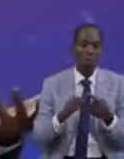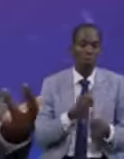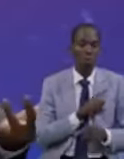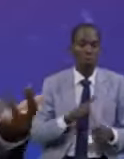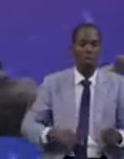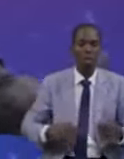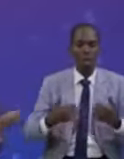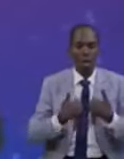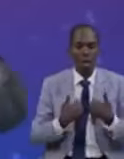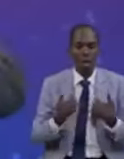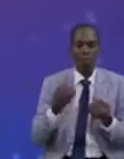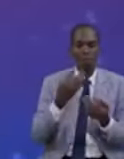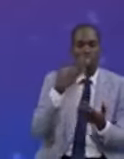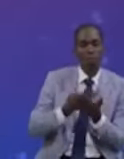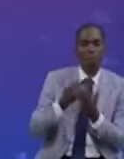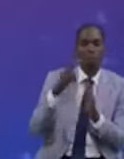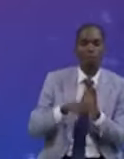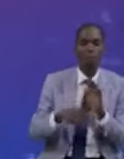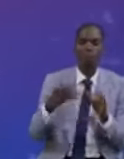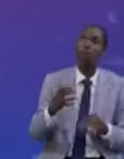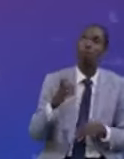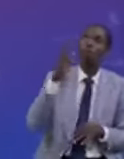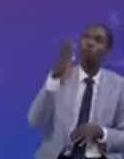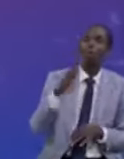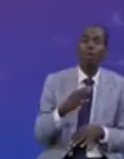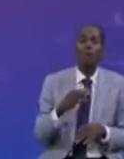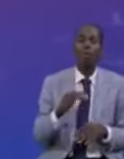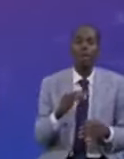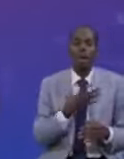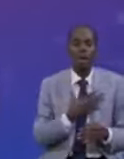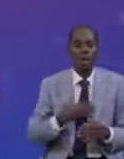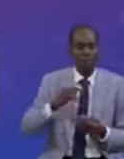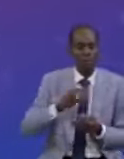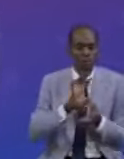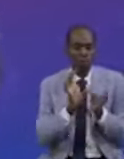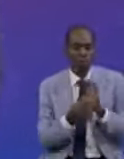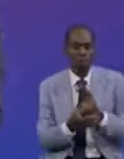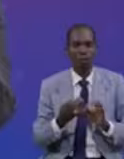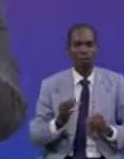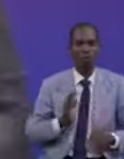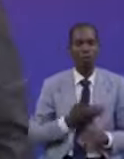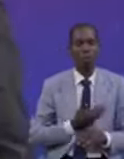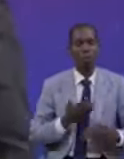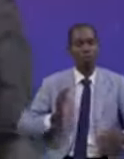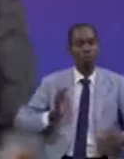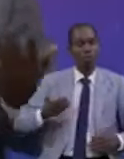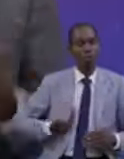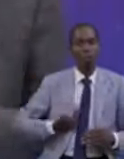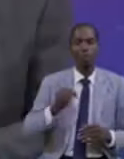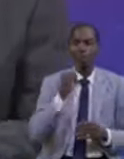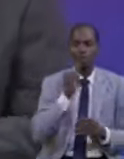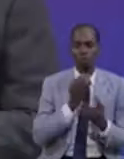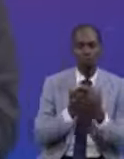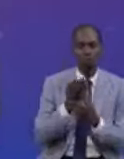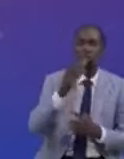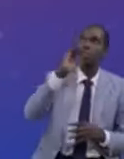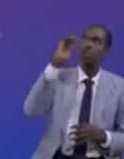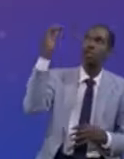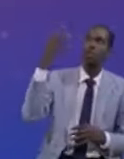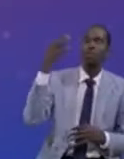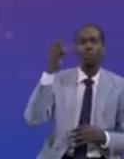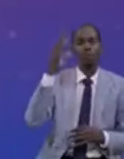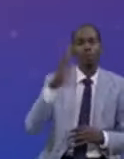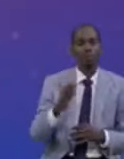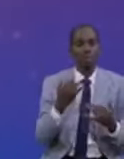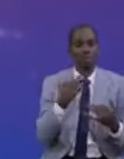de Dieu et la conversion de notre notre âme c'est pas la grâce de Dieu c'est pourquoi il dit étant justement gr